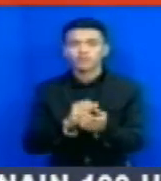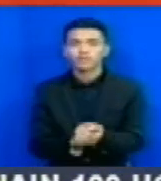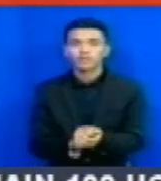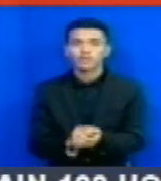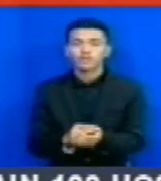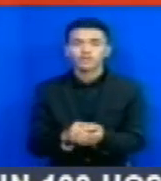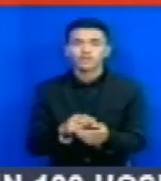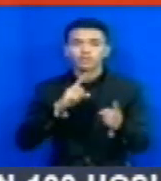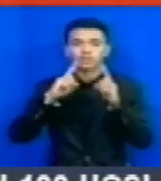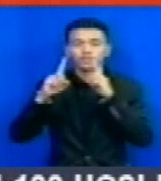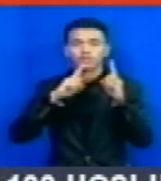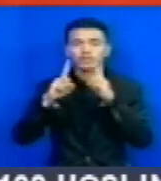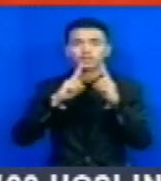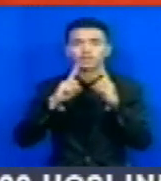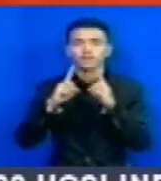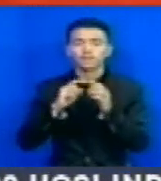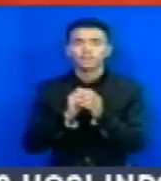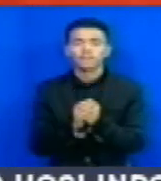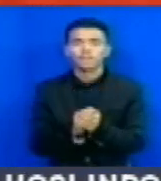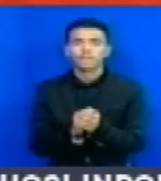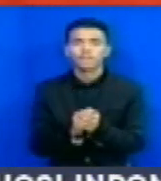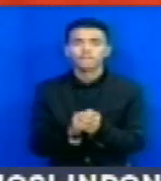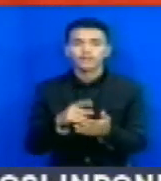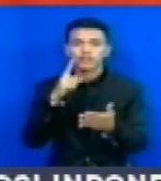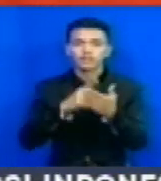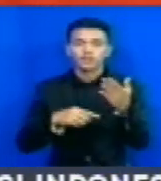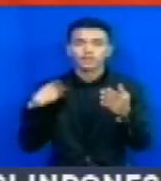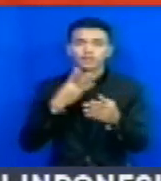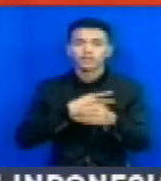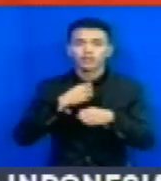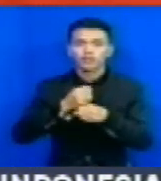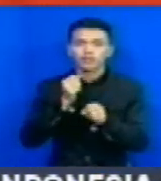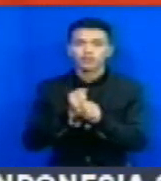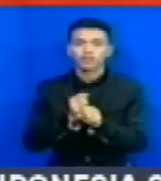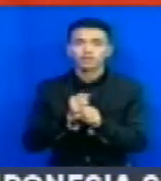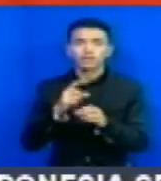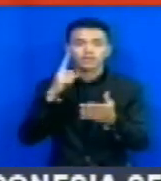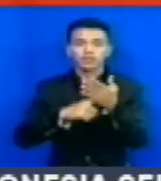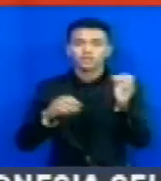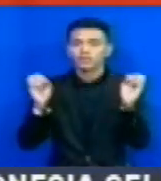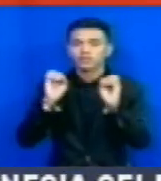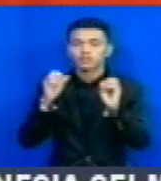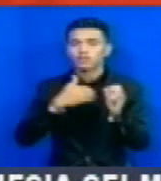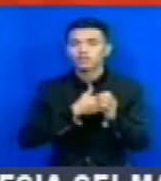Atu tata dia, isi dia, saida maki ita halona, saida maki ita sei hal.